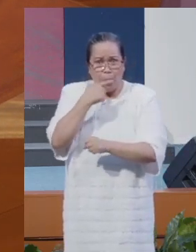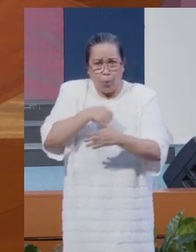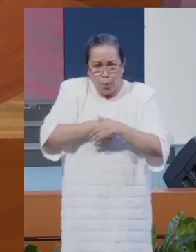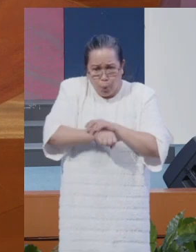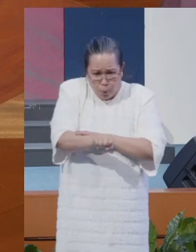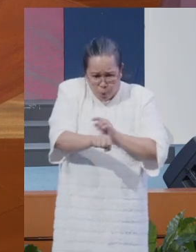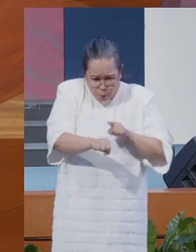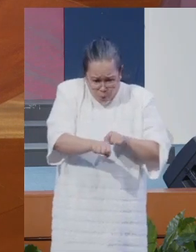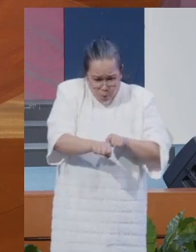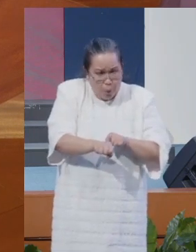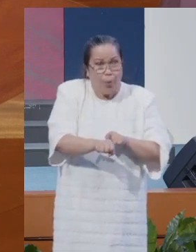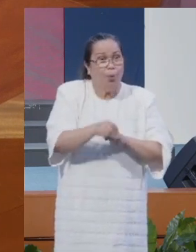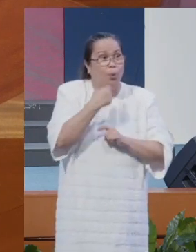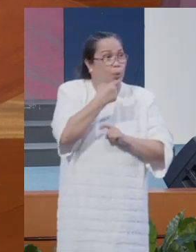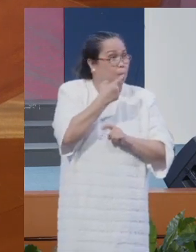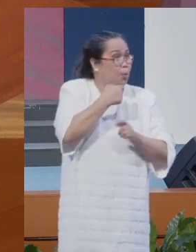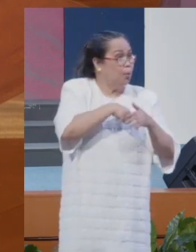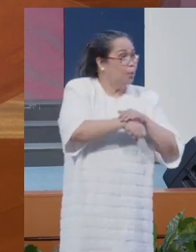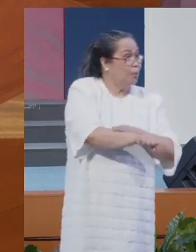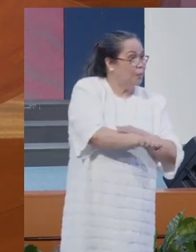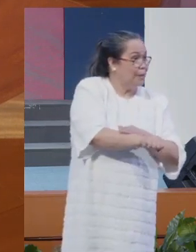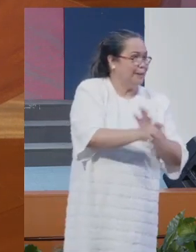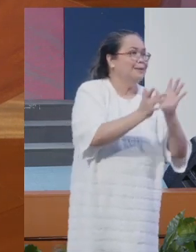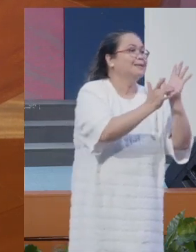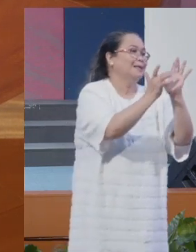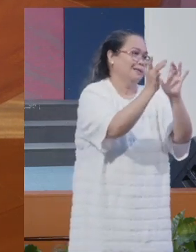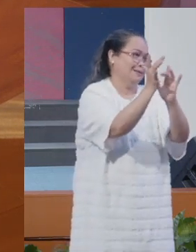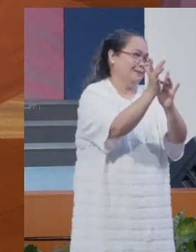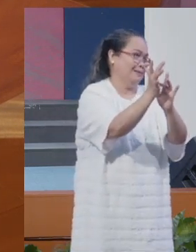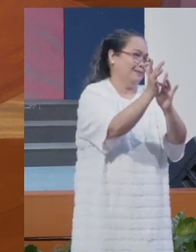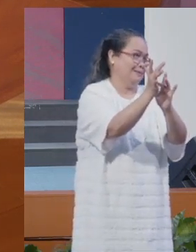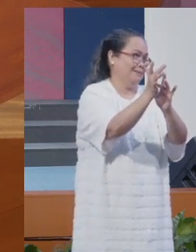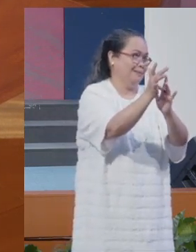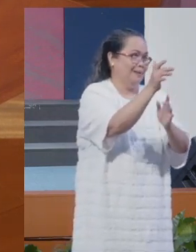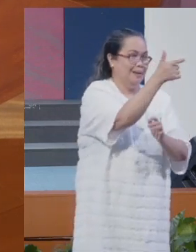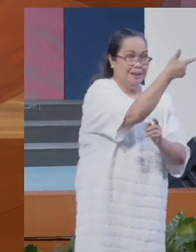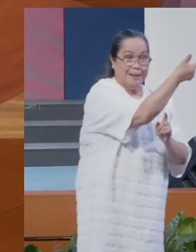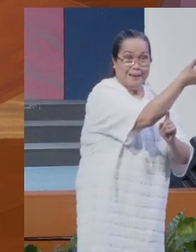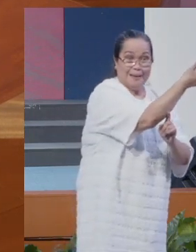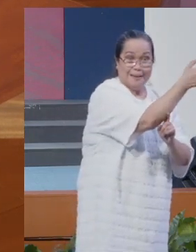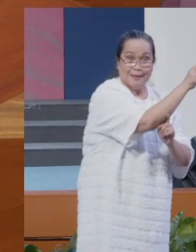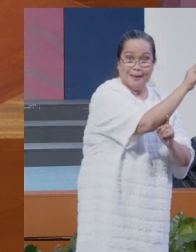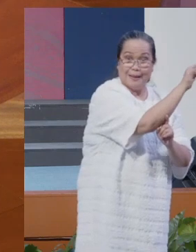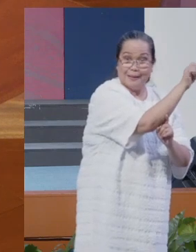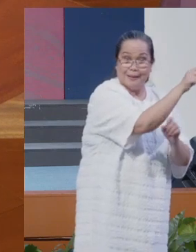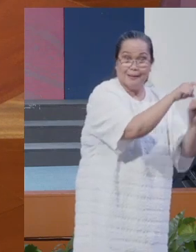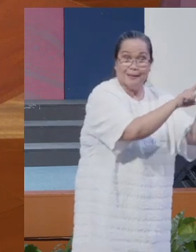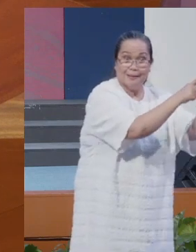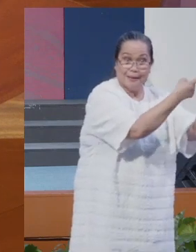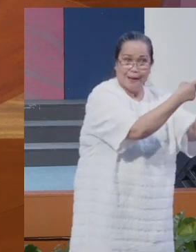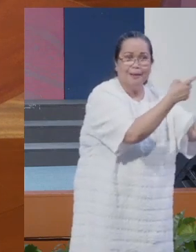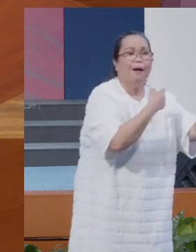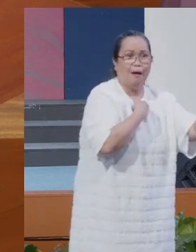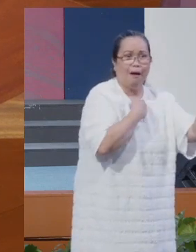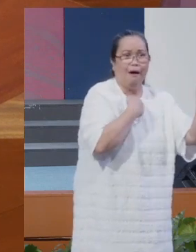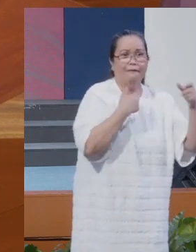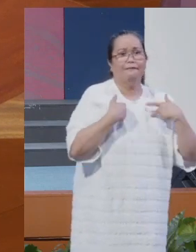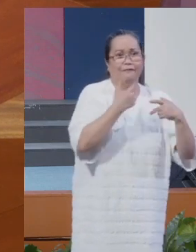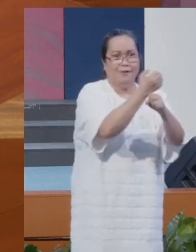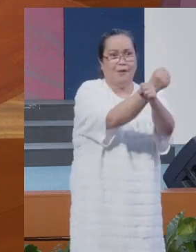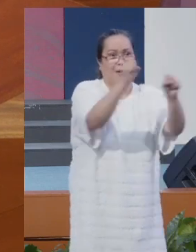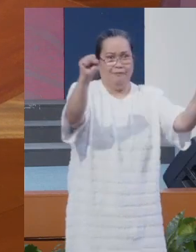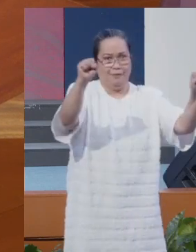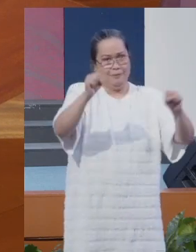si Jesus. Kaya sa Genesis pa lang, ipinangako na magkakaroon ng tagapagligtas.